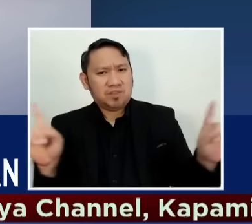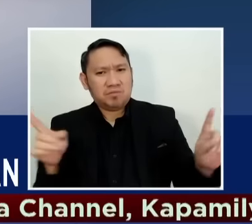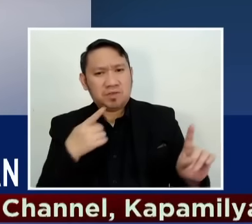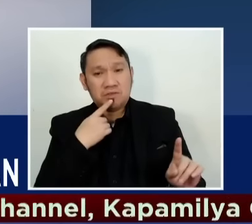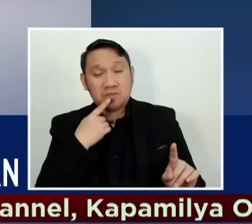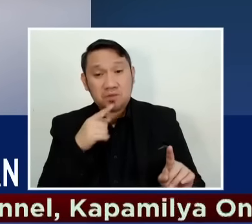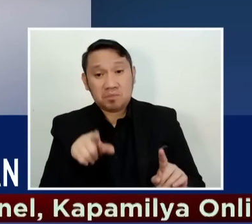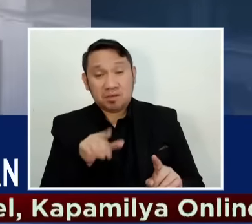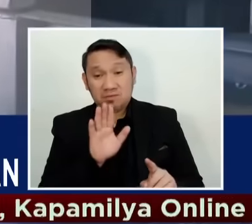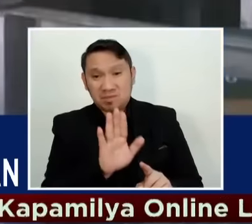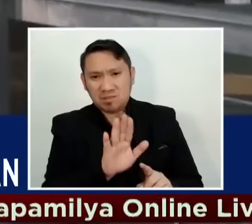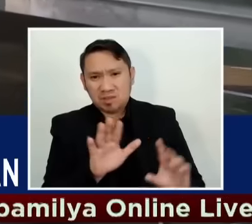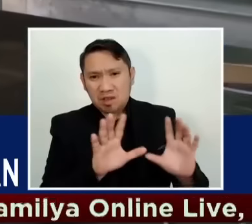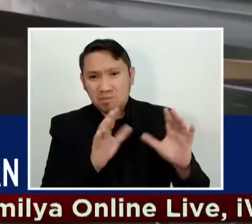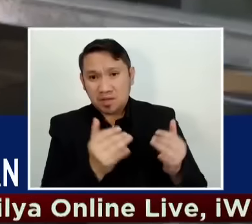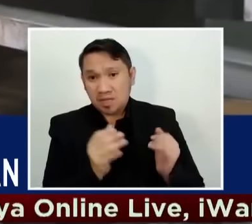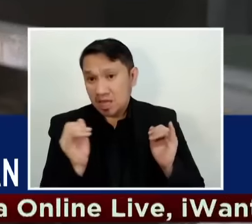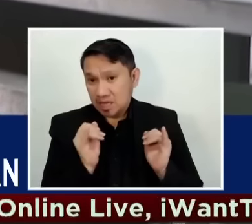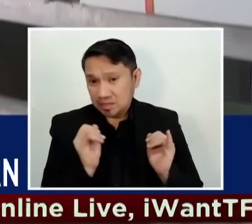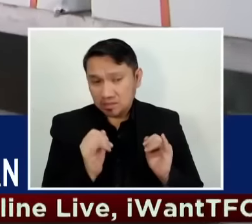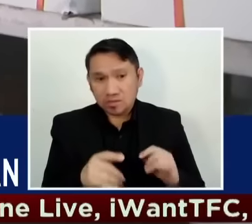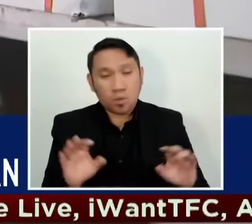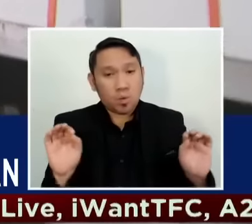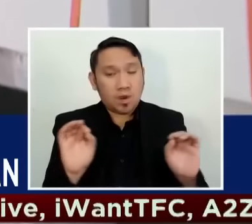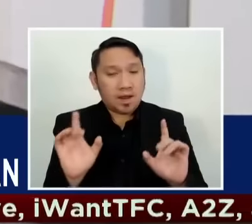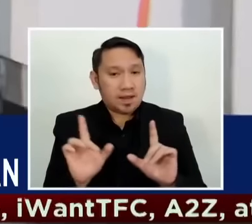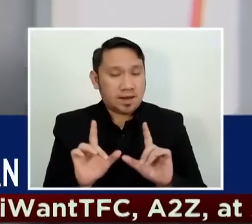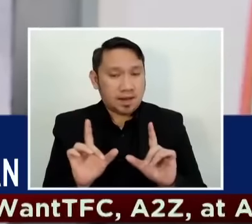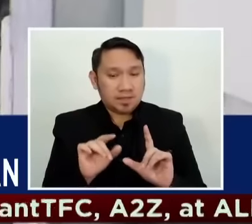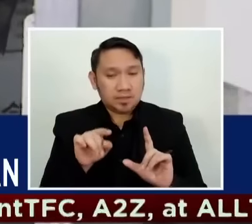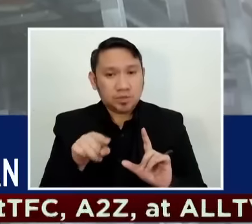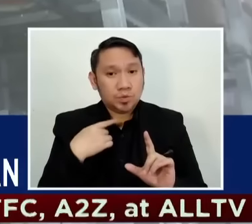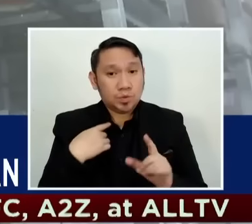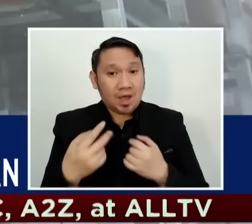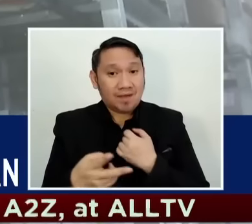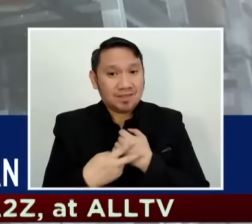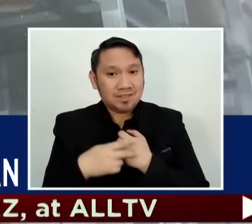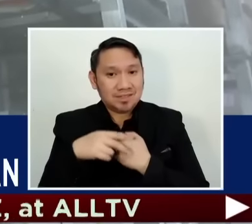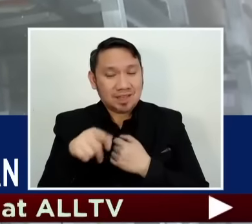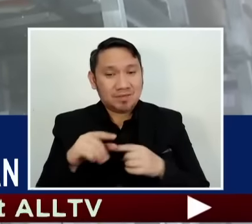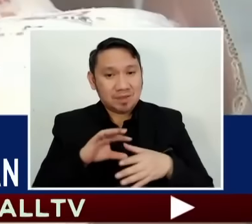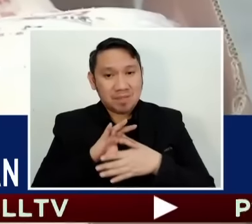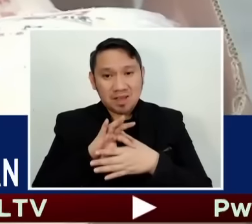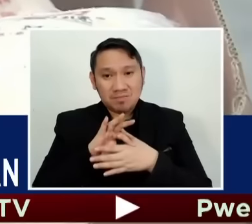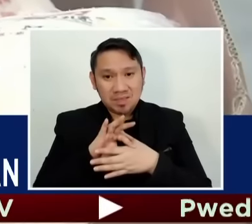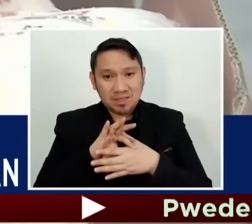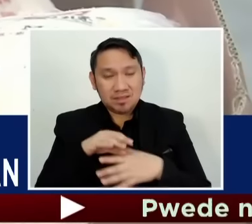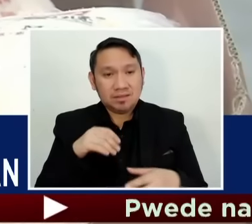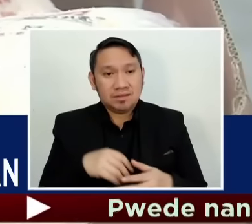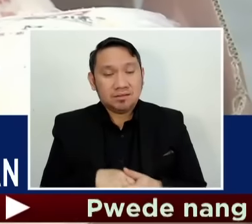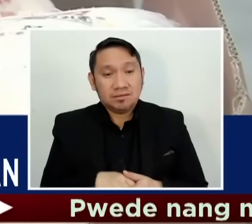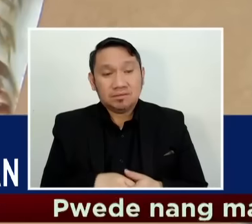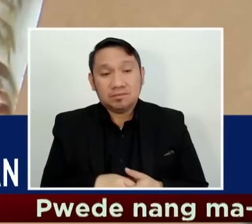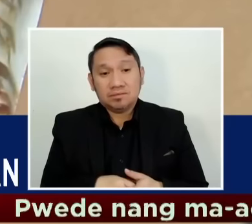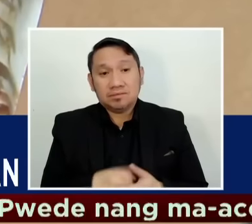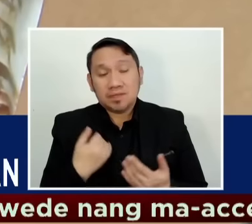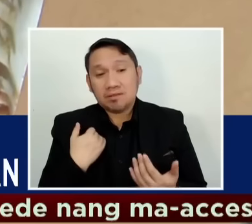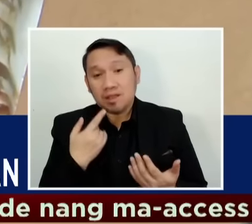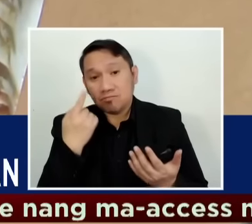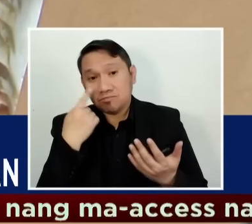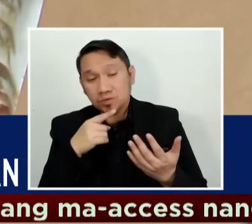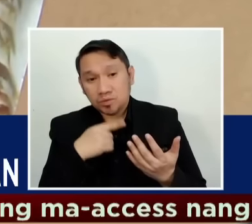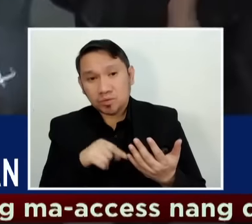ng yelo ang bodega. Wala rin itong lisensya para mag-imbak ng karne. Nagsimula ang investigasyon sa Cyber Patrol ng NBI